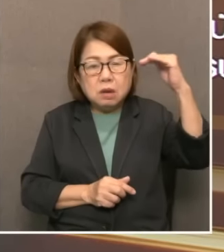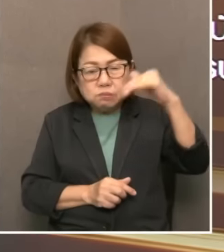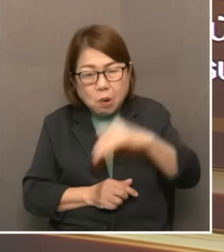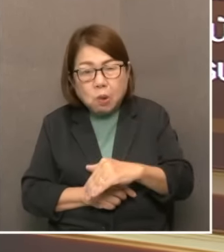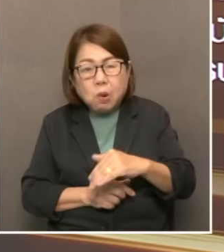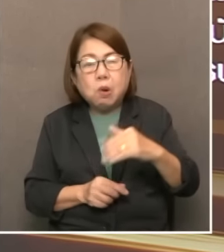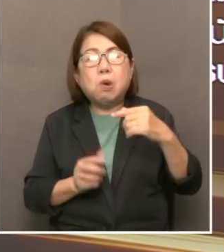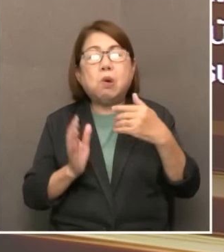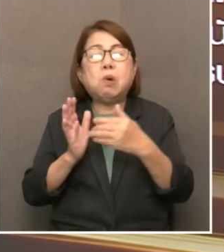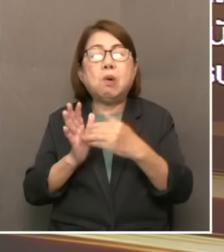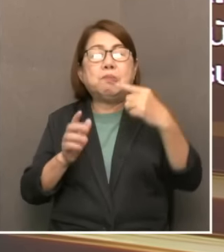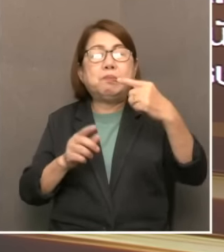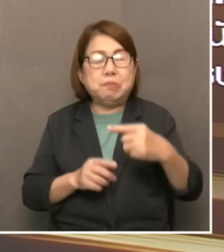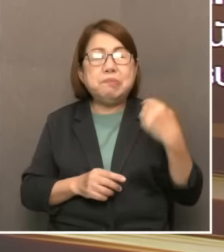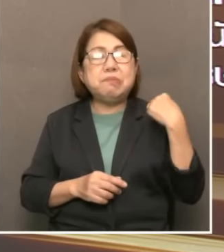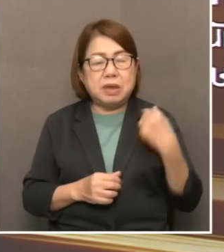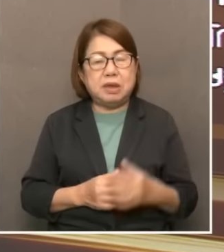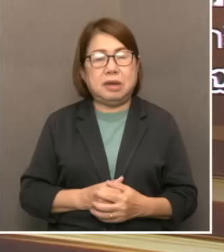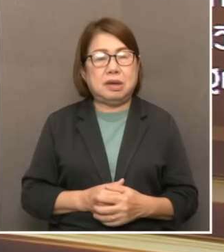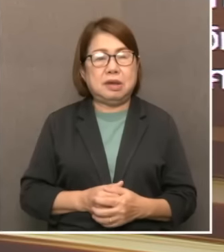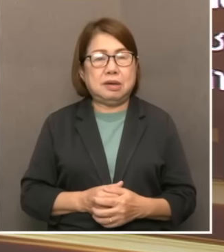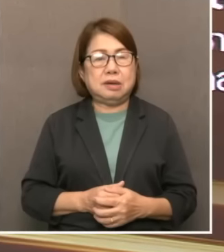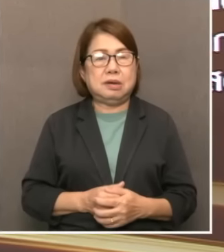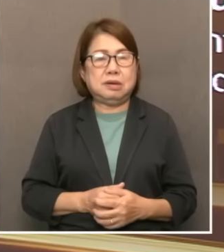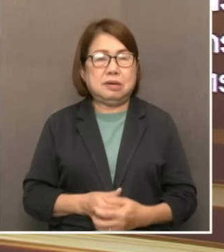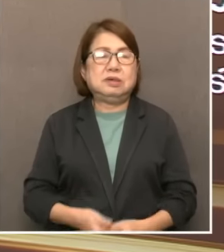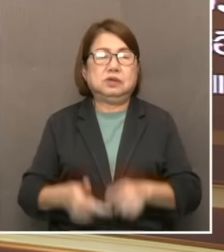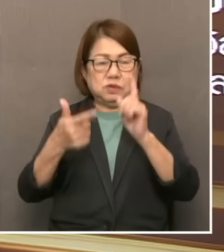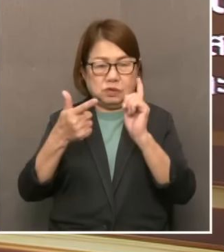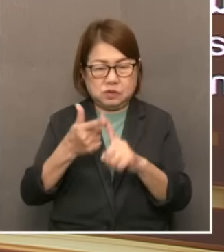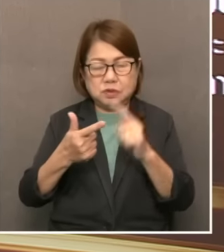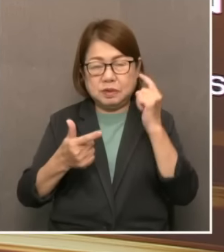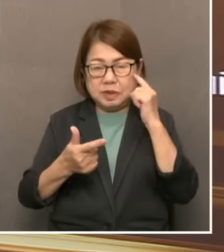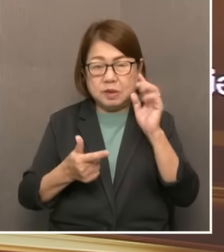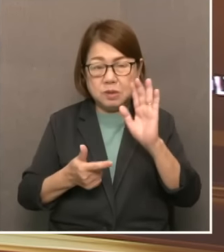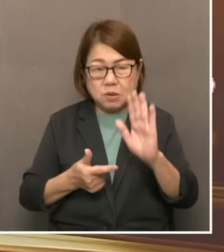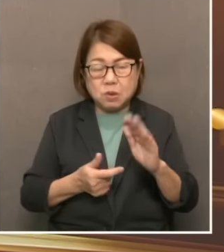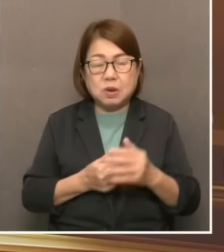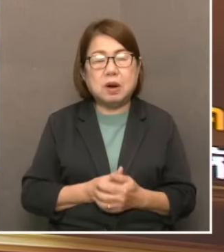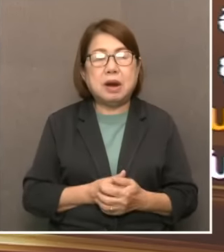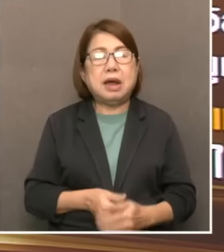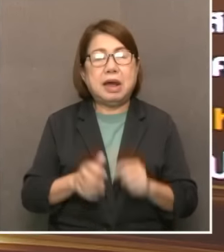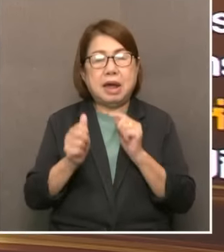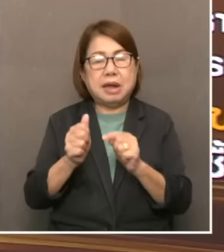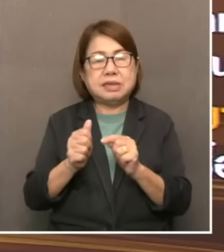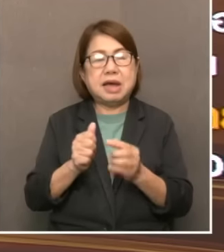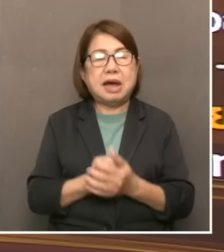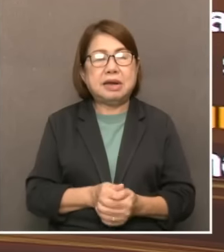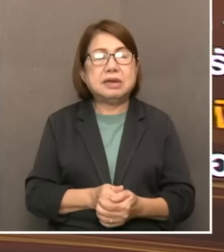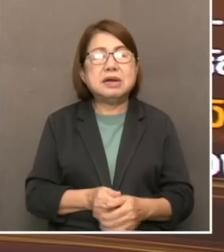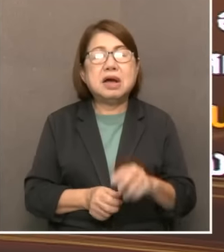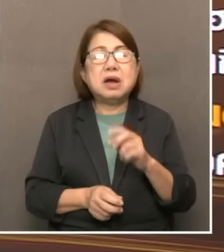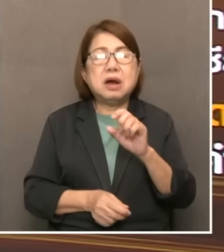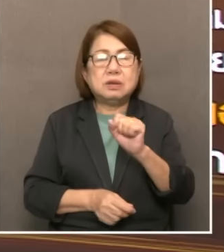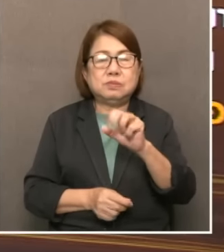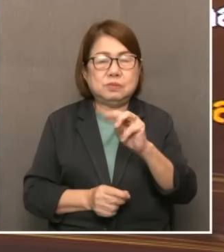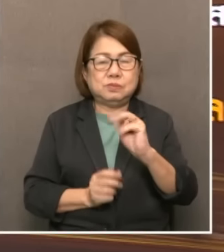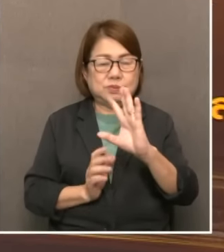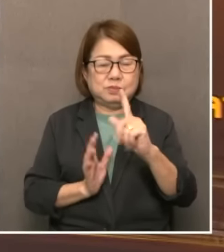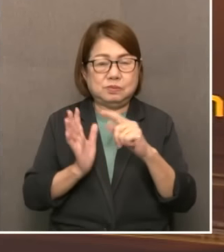ผวนระหว่างทางด้วยนั่นเองอีกหนึ่งมุมมองนะครับมาจากท่านนี้ครับอาจารย์สมชายครับรองศาสตราจารย์ดรสมชาย